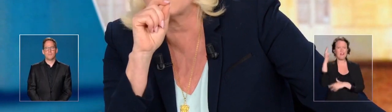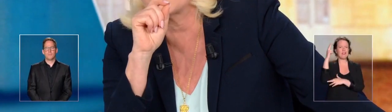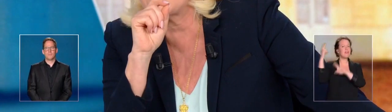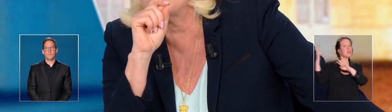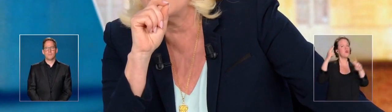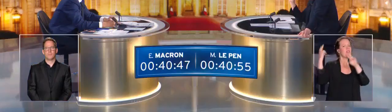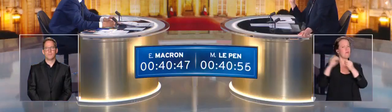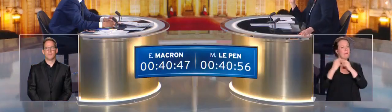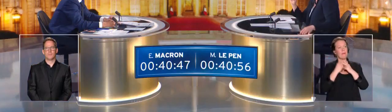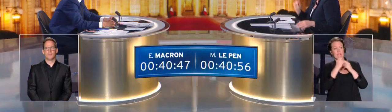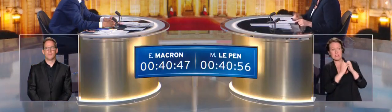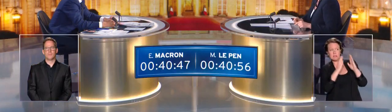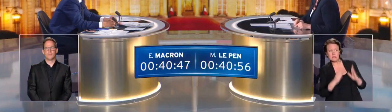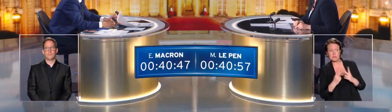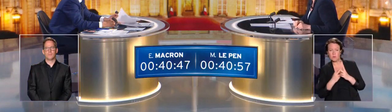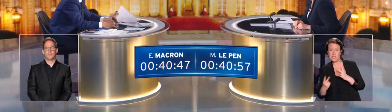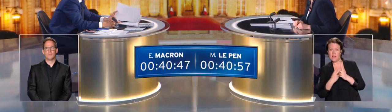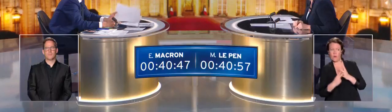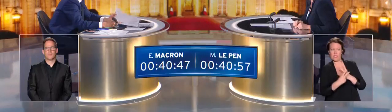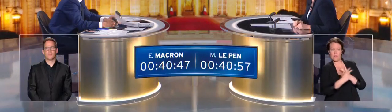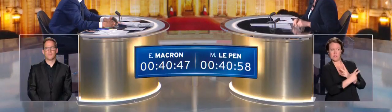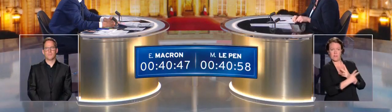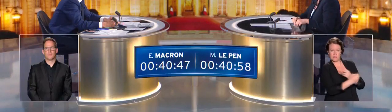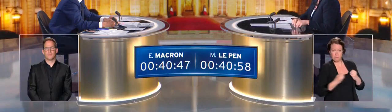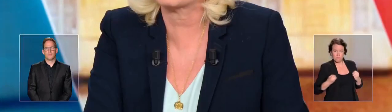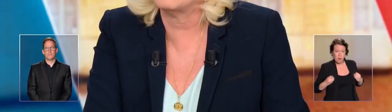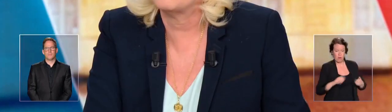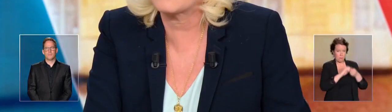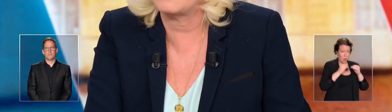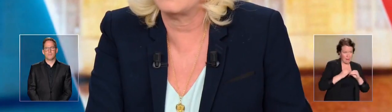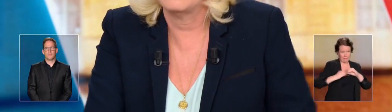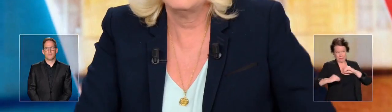plus d'ailleurs de tribunaux qui constatent ces troubles anormaux du voisinage eh bien on commencera par celle là